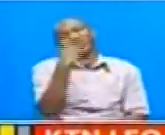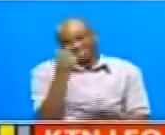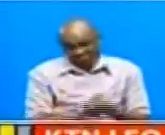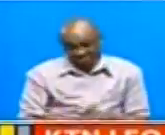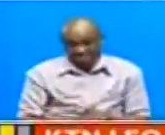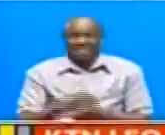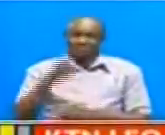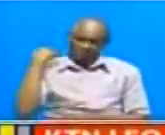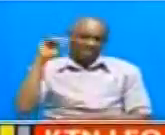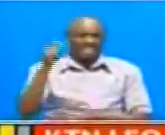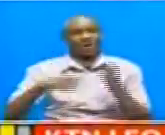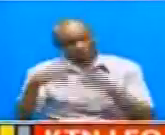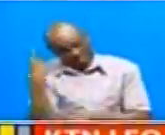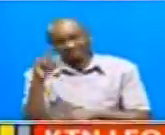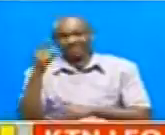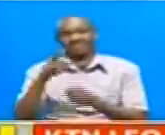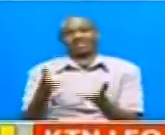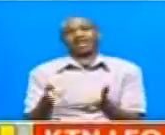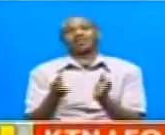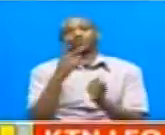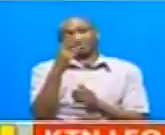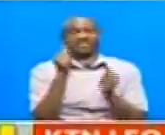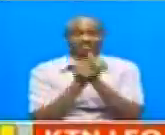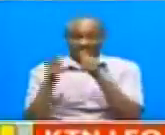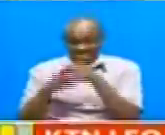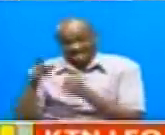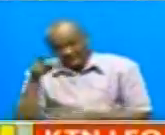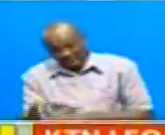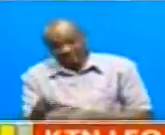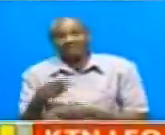mkondo wa kwanza kwa alama 20-17 hapa jijini wiki iliyopita.